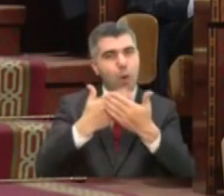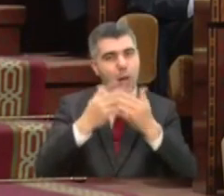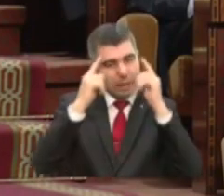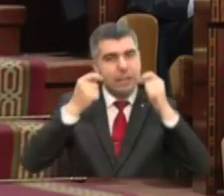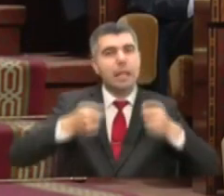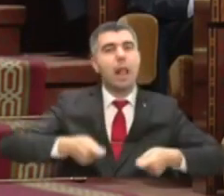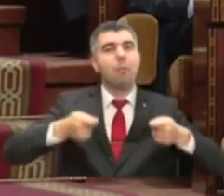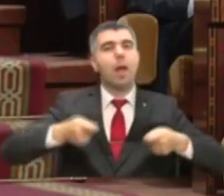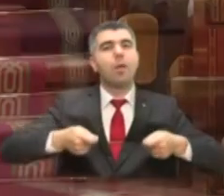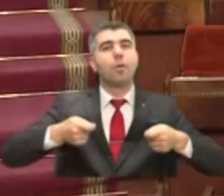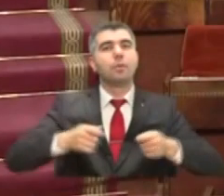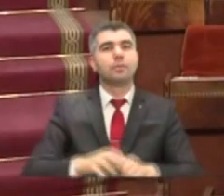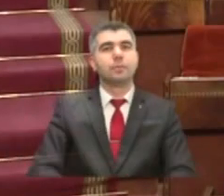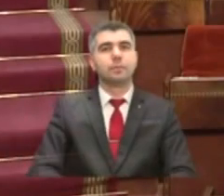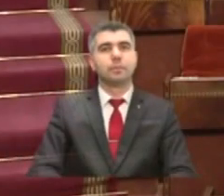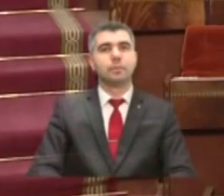عليكم ورحمة الله وبركاته.